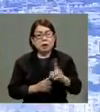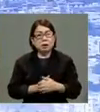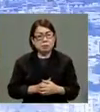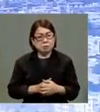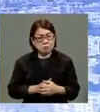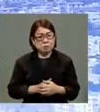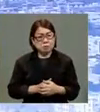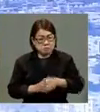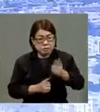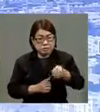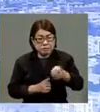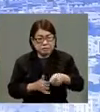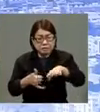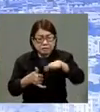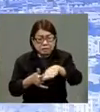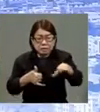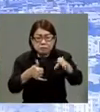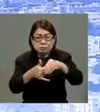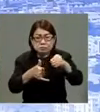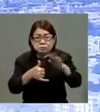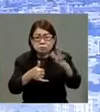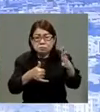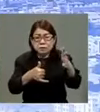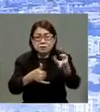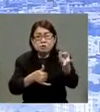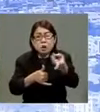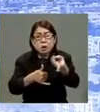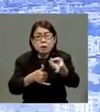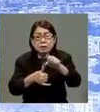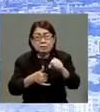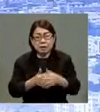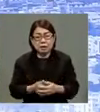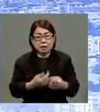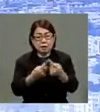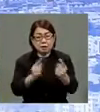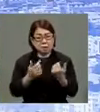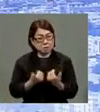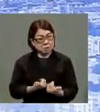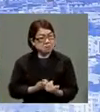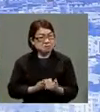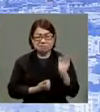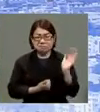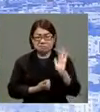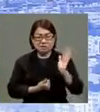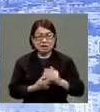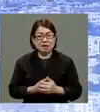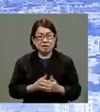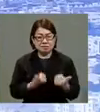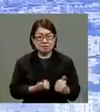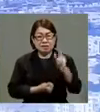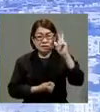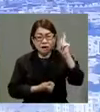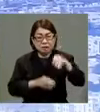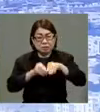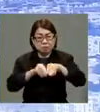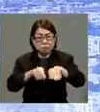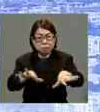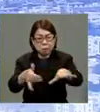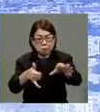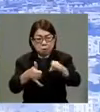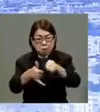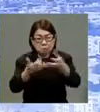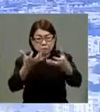ป่วยเท่าไหร่นักจำนวนของเด็กก็จะน้อยกว่ากลุ่มอื่นๆแต่ปรากฏว่านี่ที่รายงานนี้มาหนักด้วยนะครับ